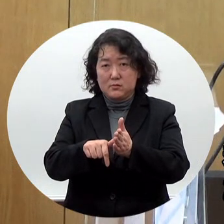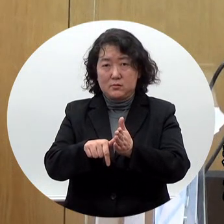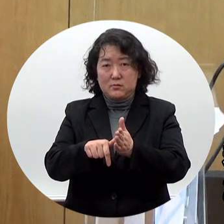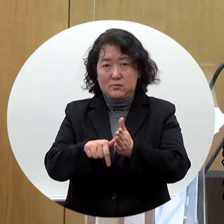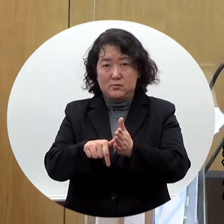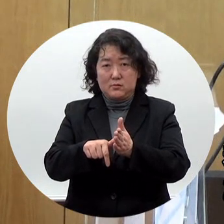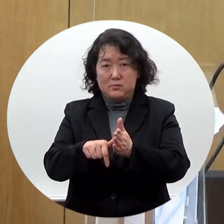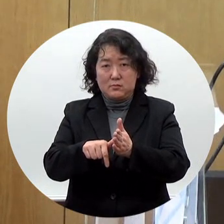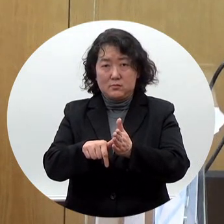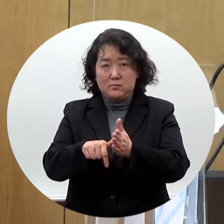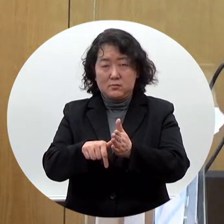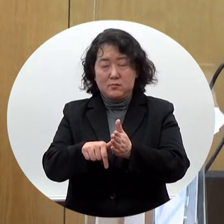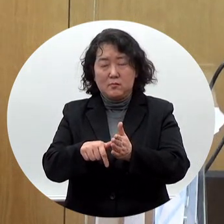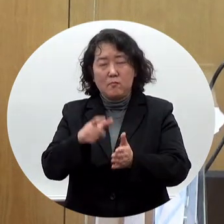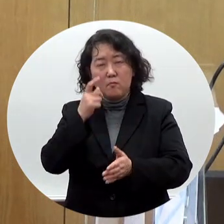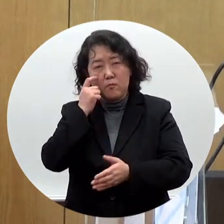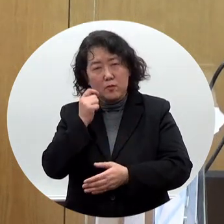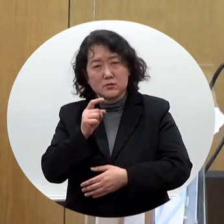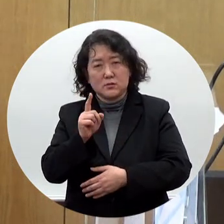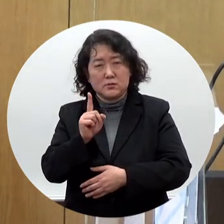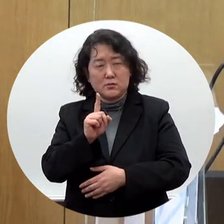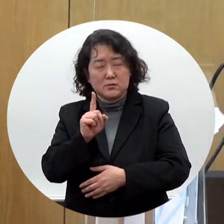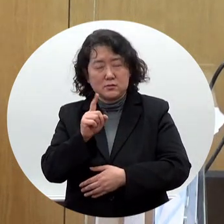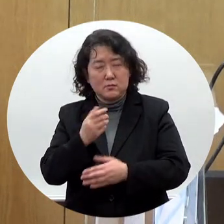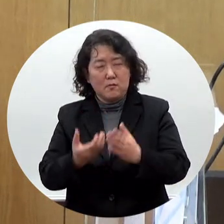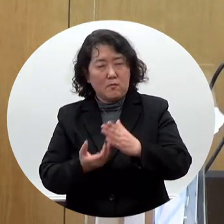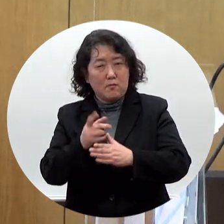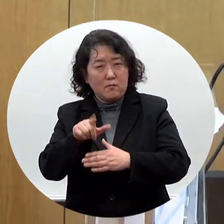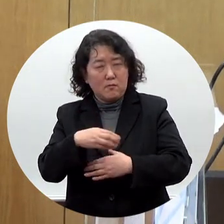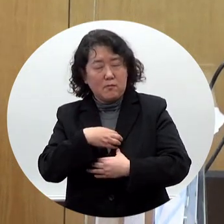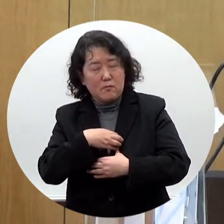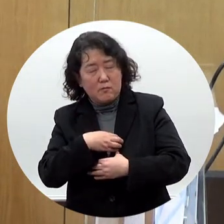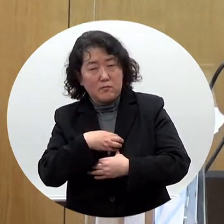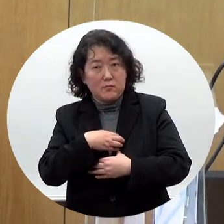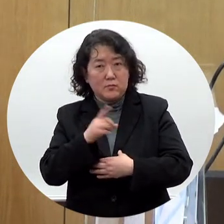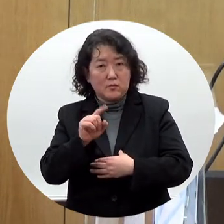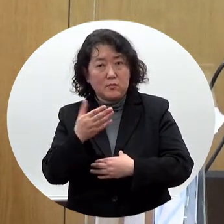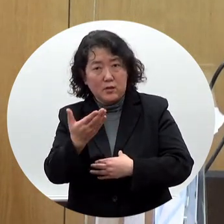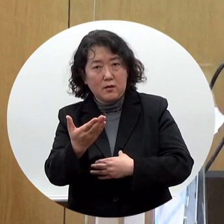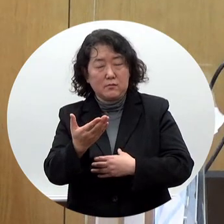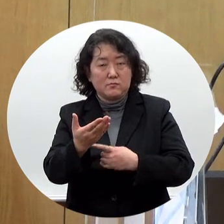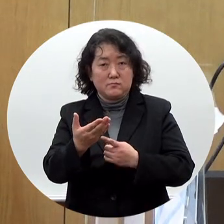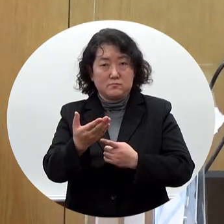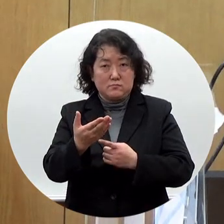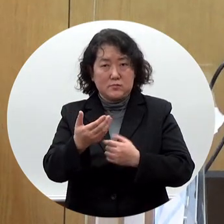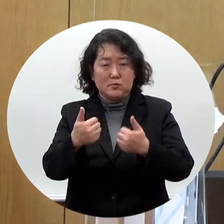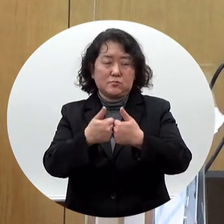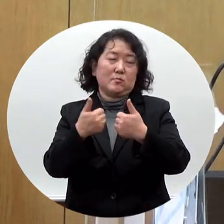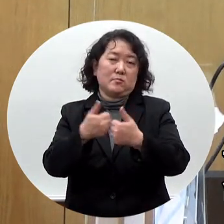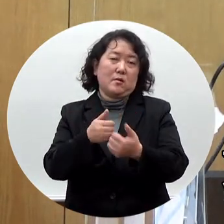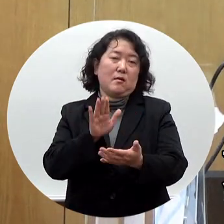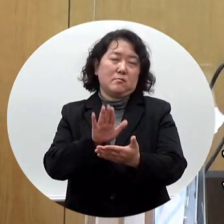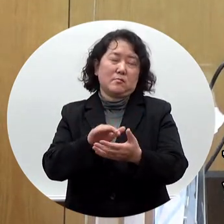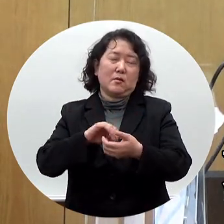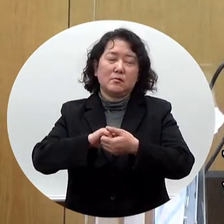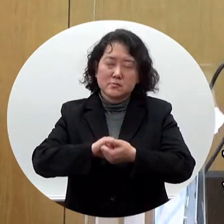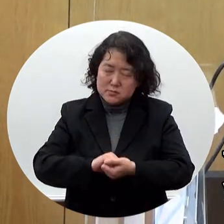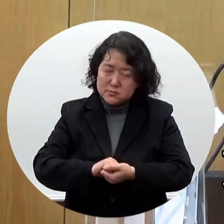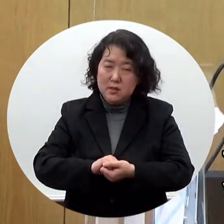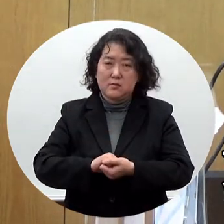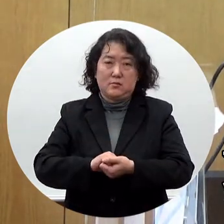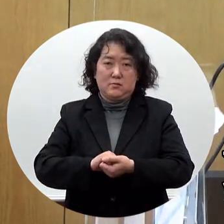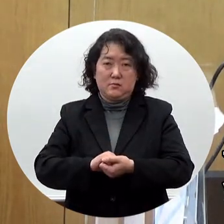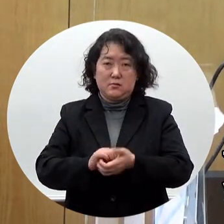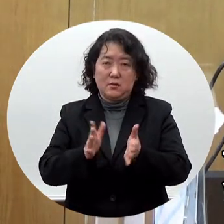になったときに、万が一の場合、どうしたらいいのかなというふうな、こんなご相談もございました。ぜひ気軽